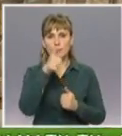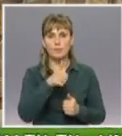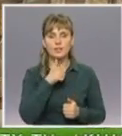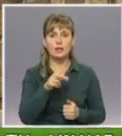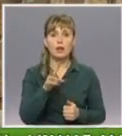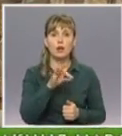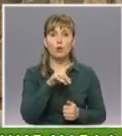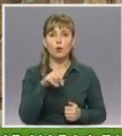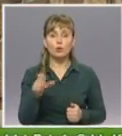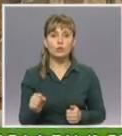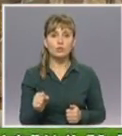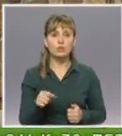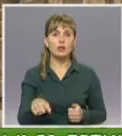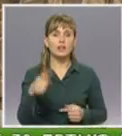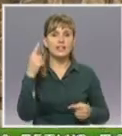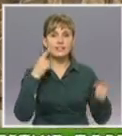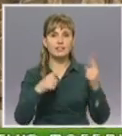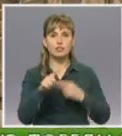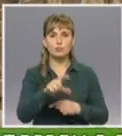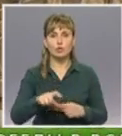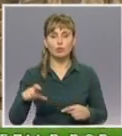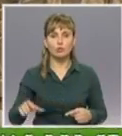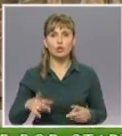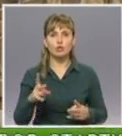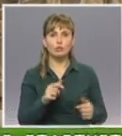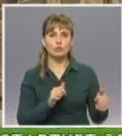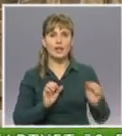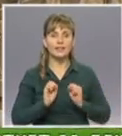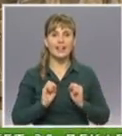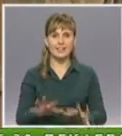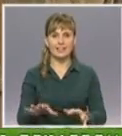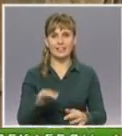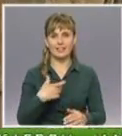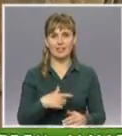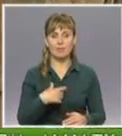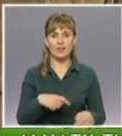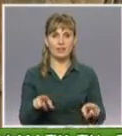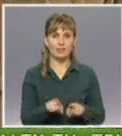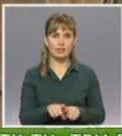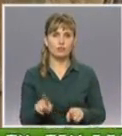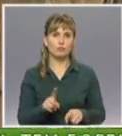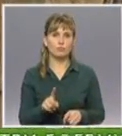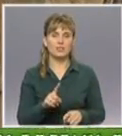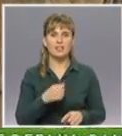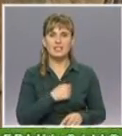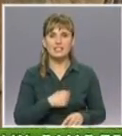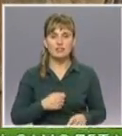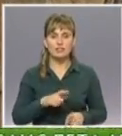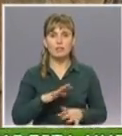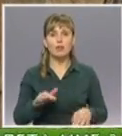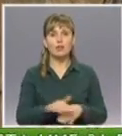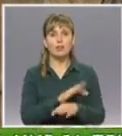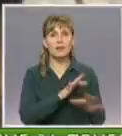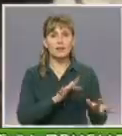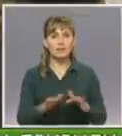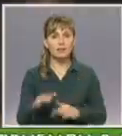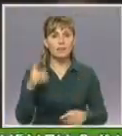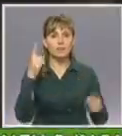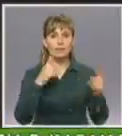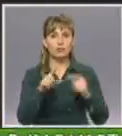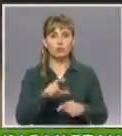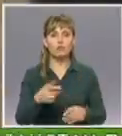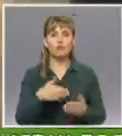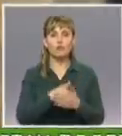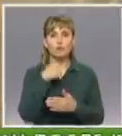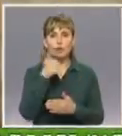Коза благосклонна к инициативным людям. Нужно отгонять от себя плохие мысли и избегать корыстных поступков. Добродетелям и творческим людям в новом